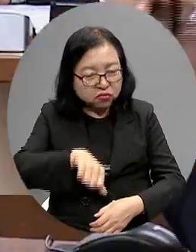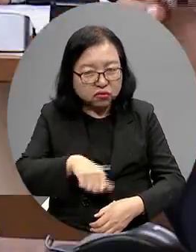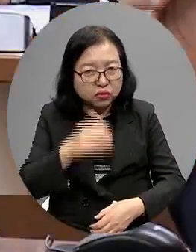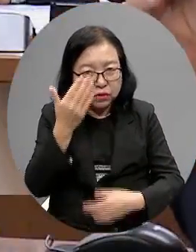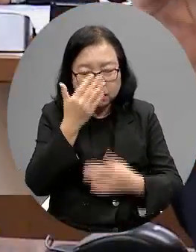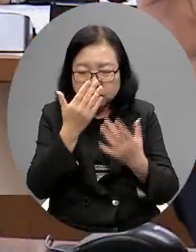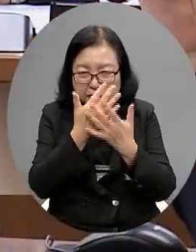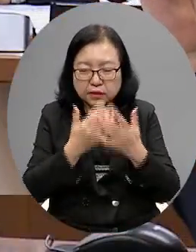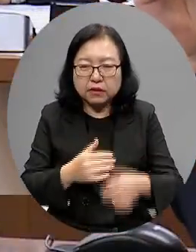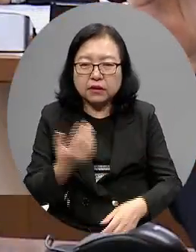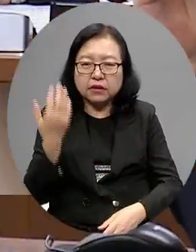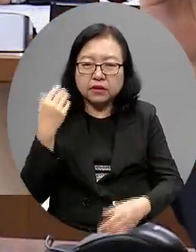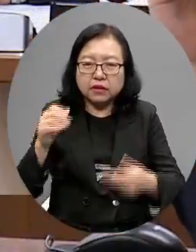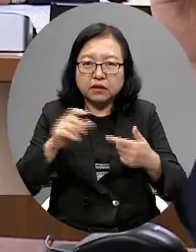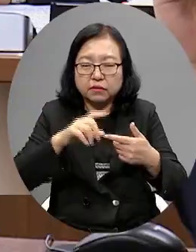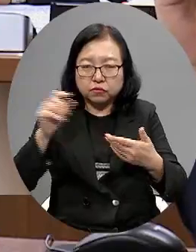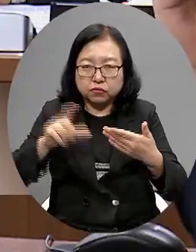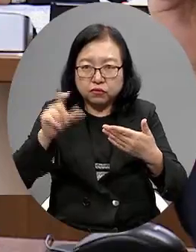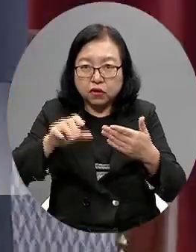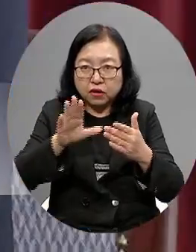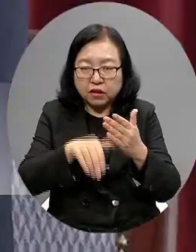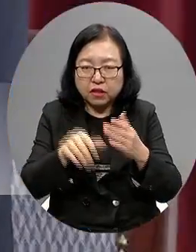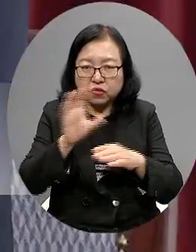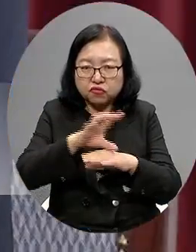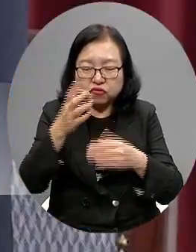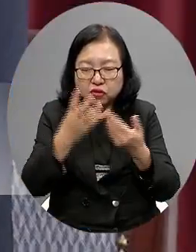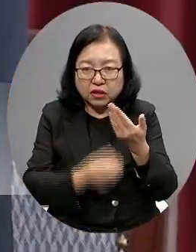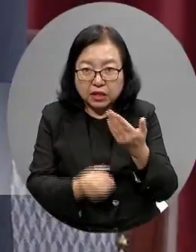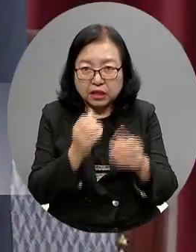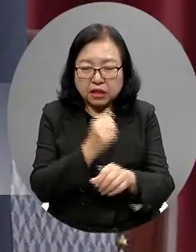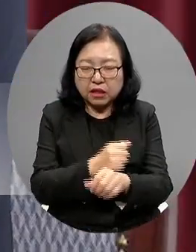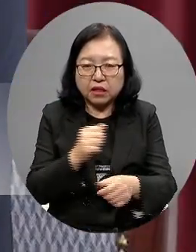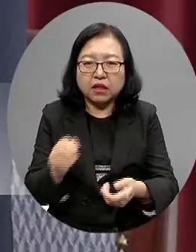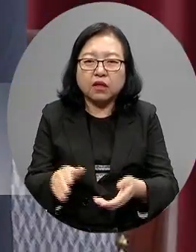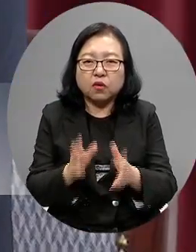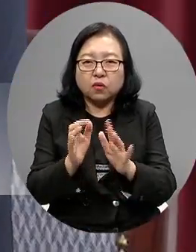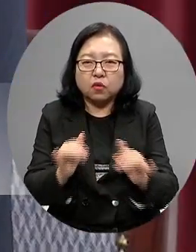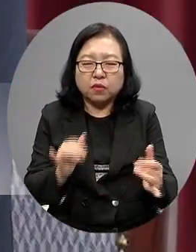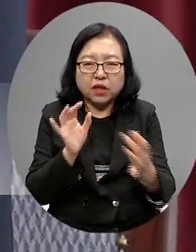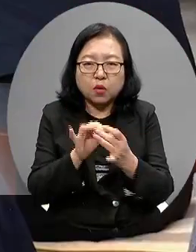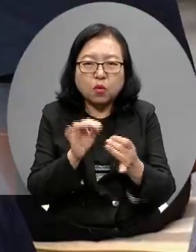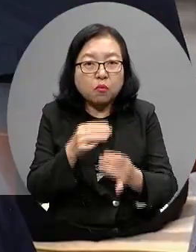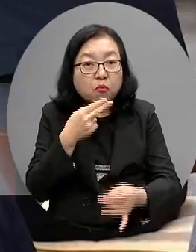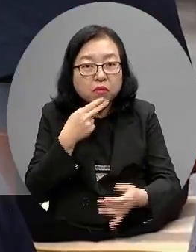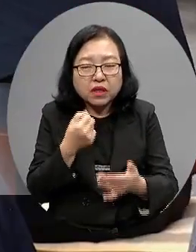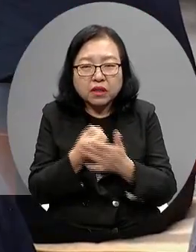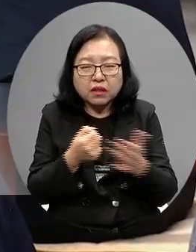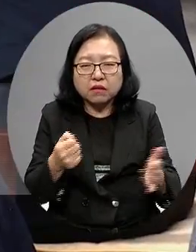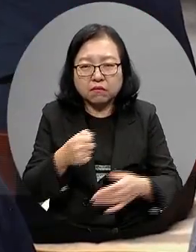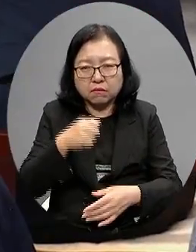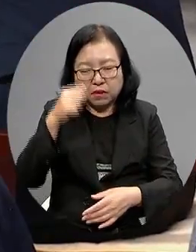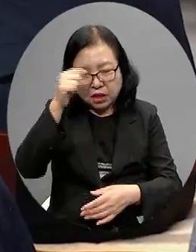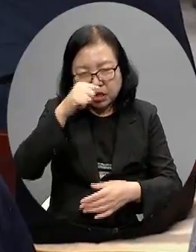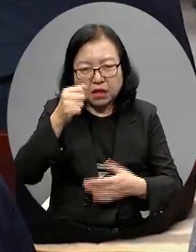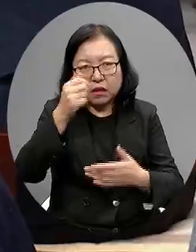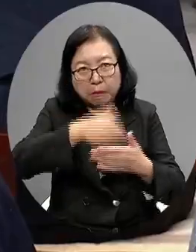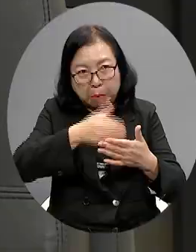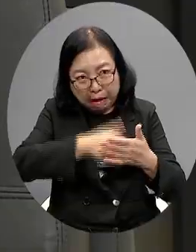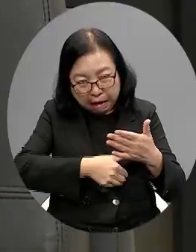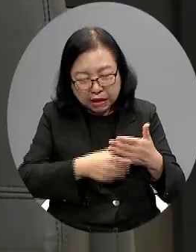9월 2차 추경에서 도민 공감대 형성이 되지 않았다면서 이미 전액 삭감됐던 사업이 포함됐기